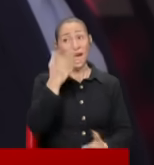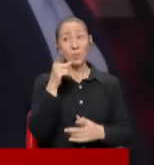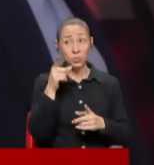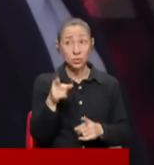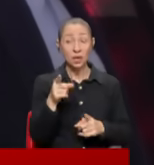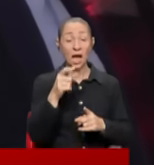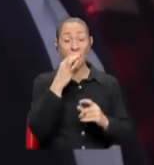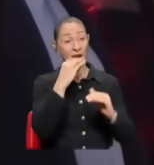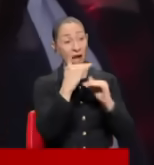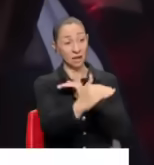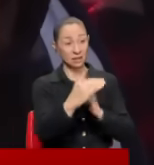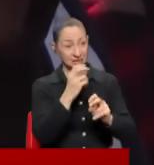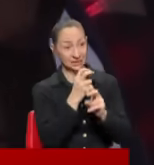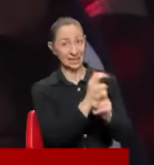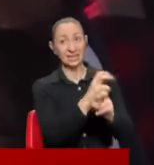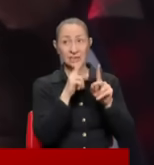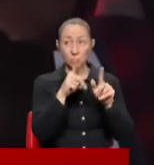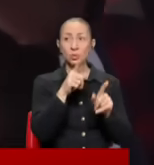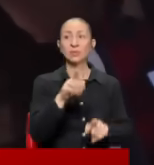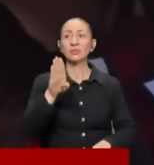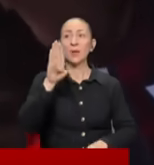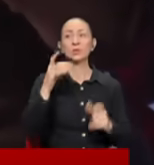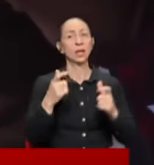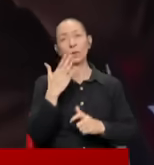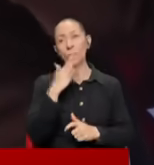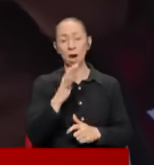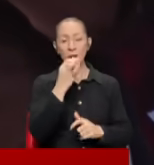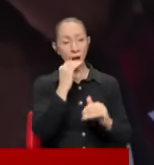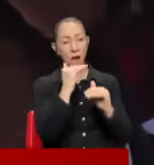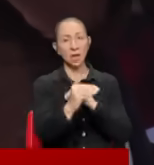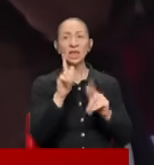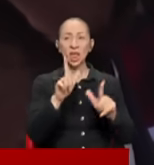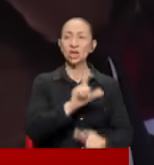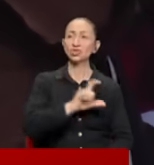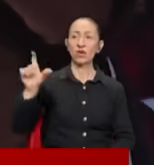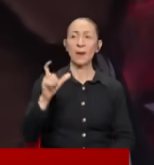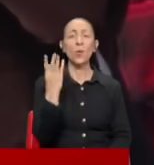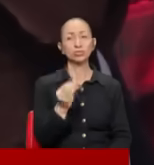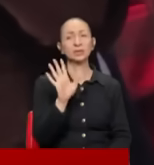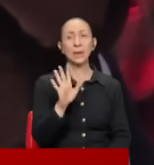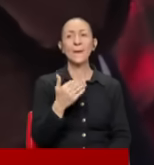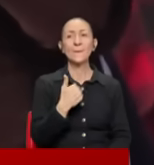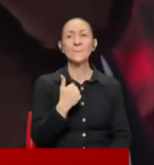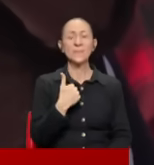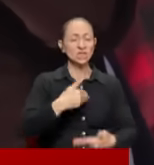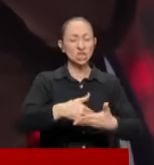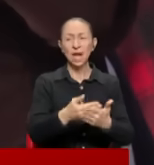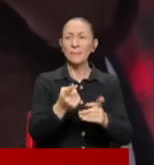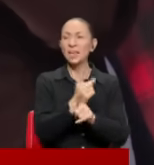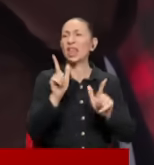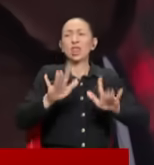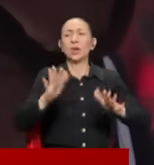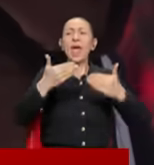da Ankara halkını tehdit edeceklerse bunun demokraside yeri yoktur. Ankara halkı gereken cevabı verecektir. Ben çeke ihtiyacımız